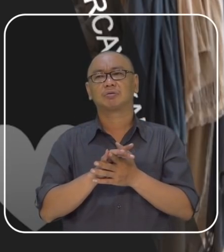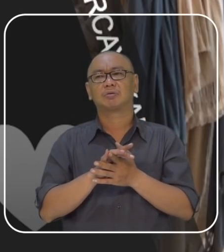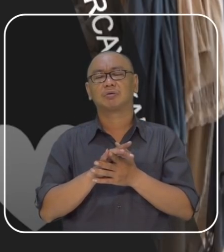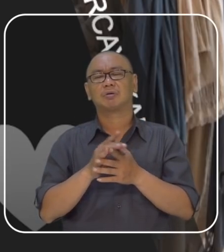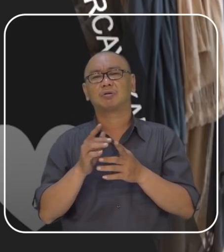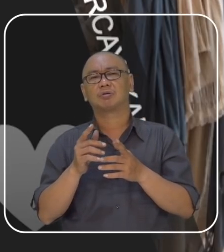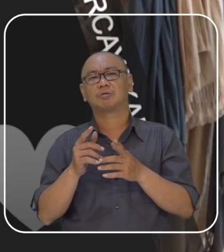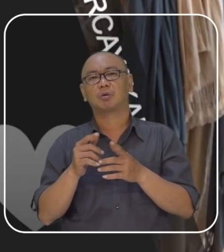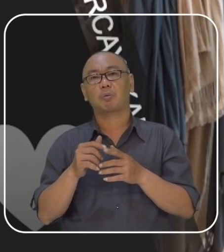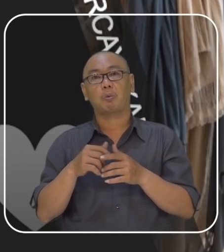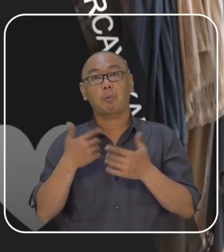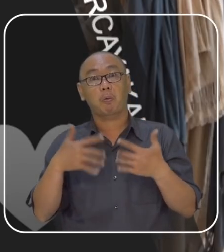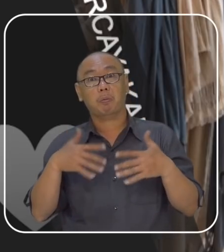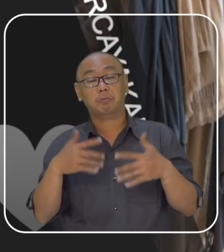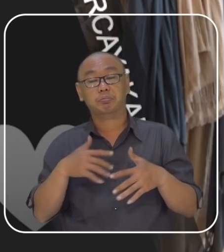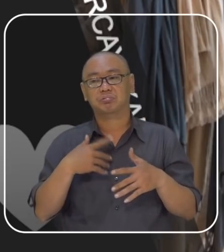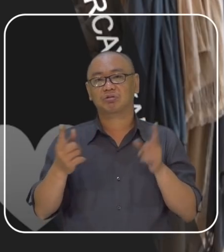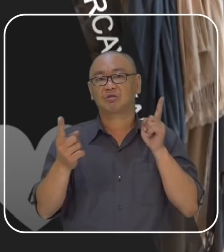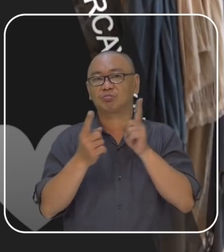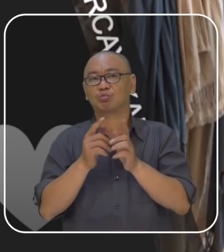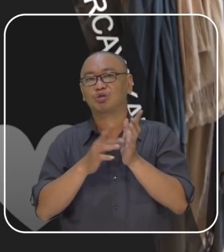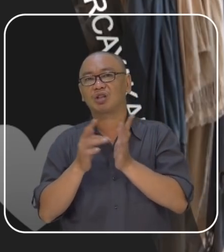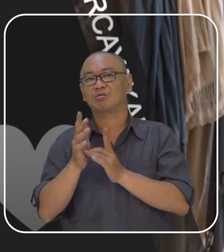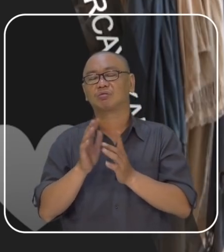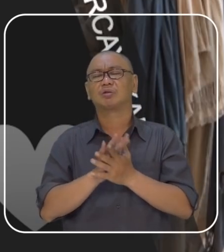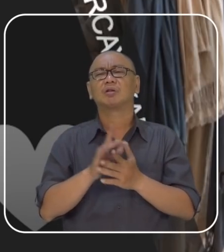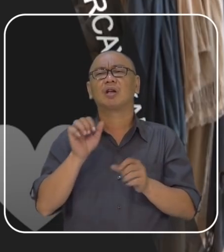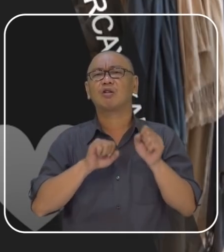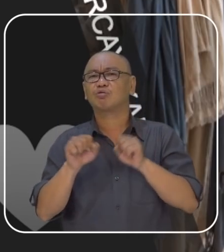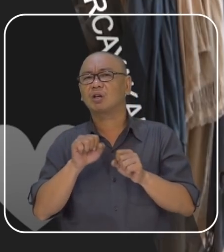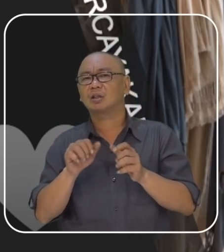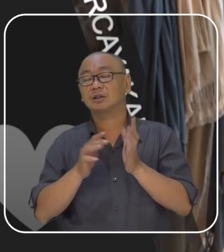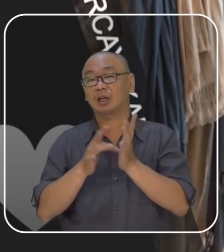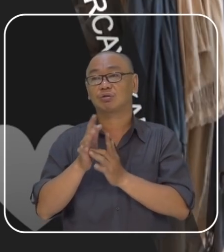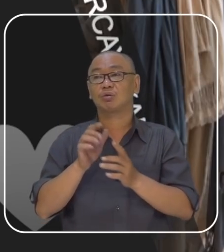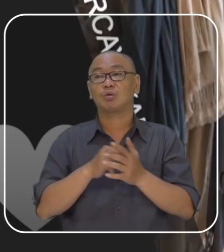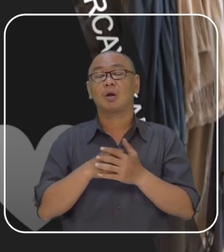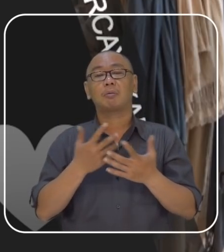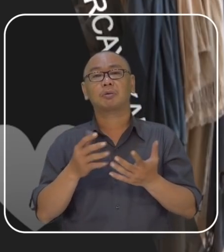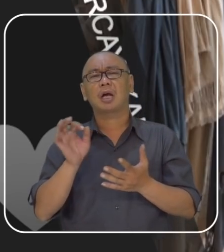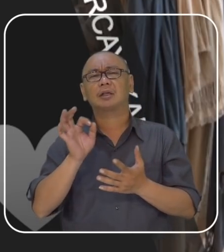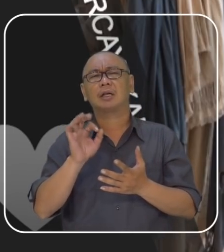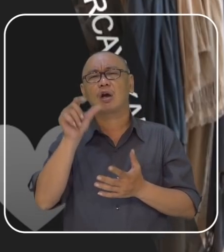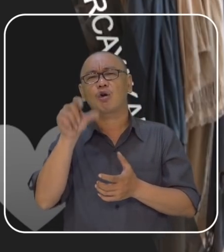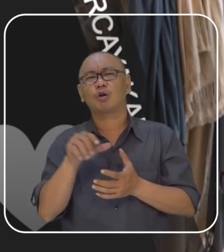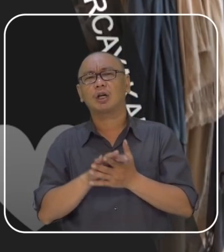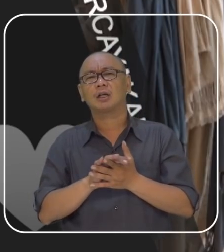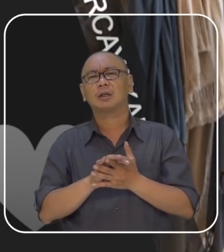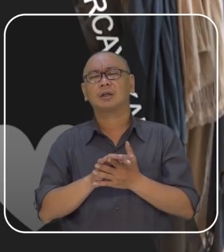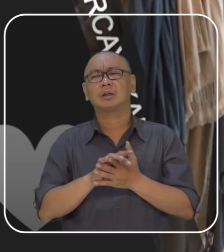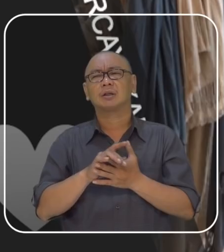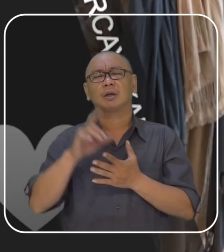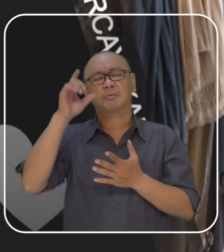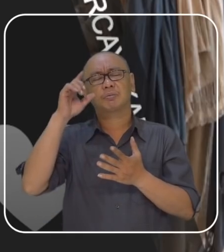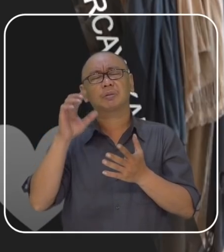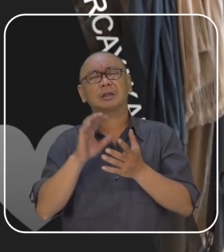hal-hal sensasional yang ia lakukan. Ia mengetahui bahwa tidak ada orang yang mengerti